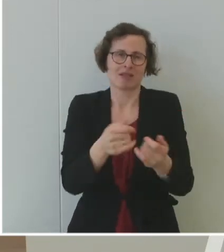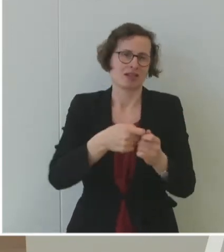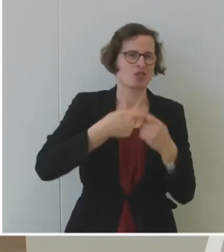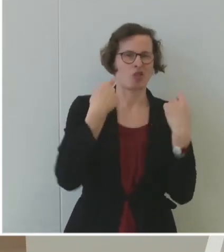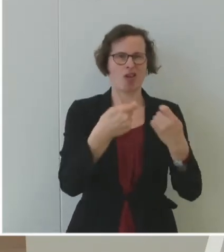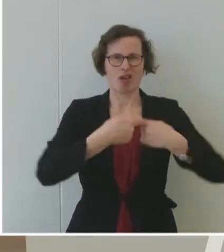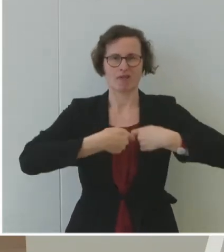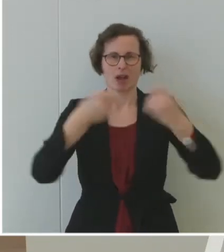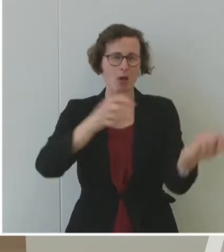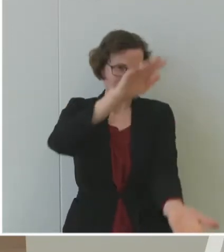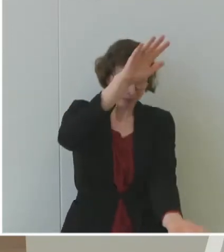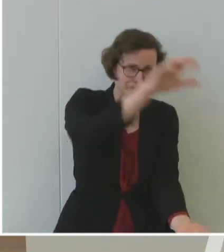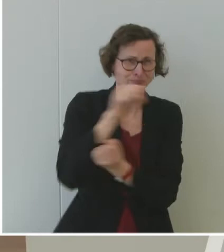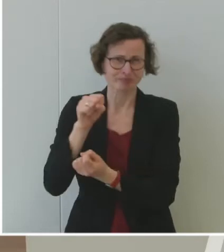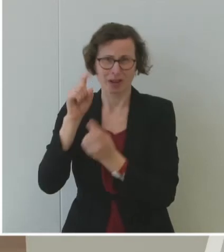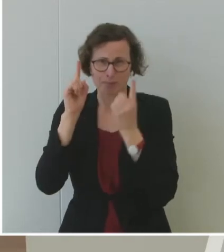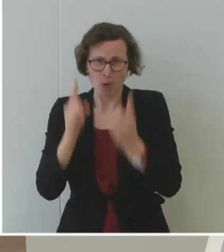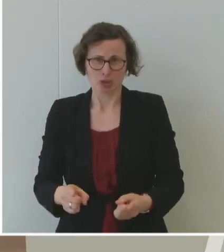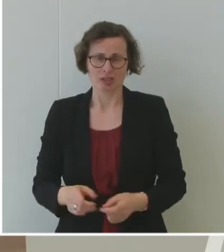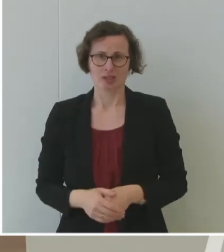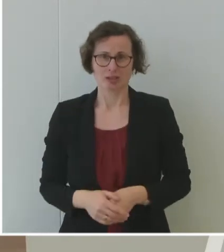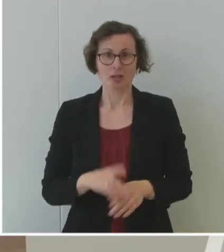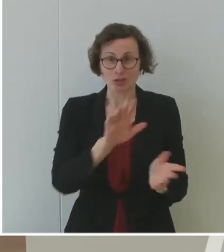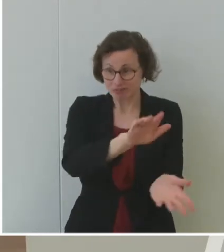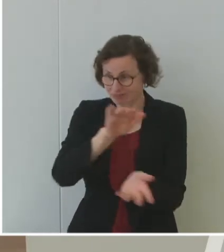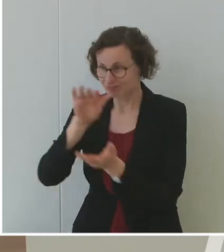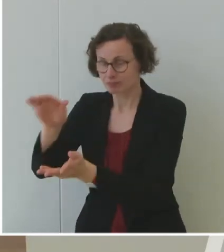zu müssen. Und sie denen zu geben.